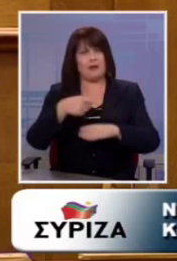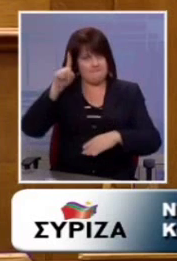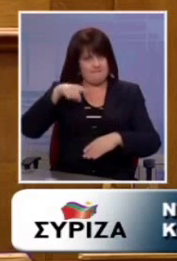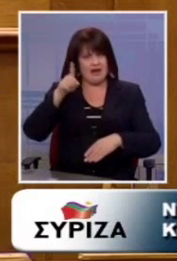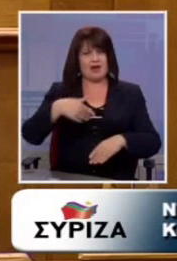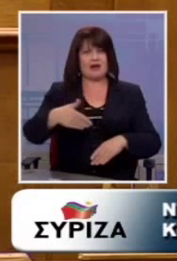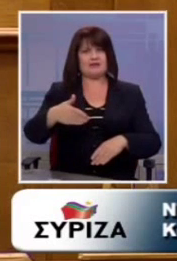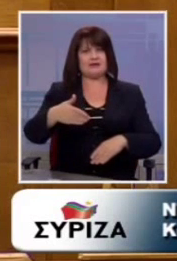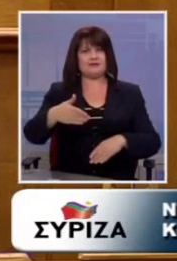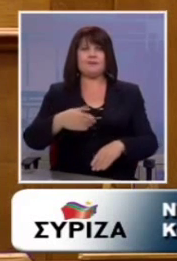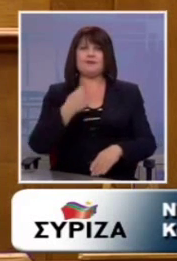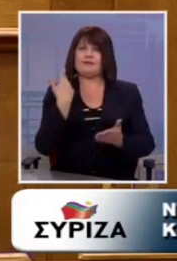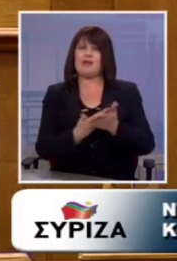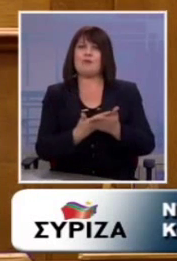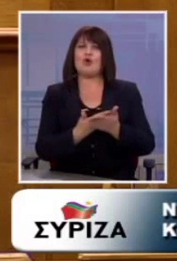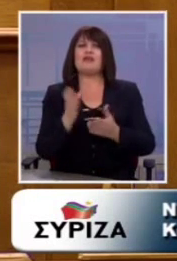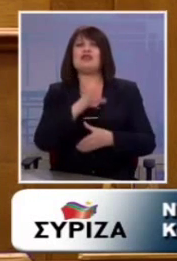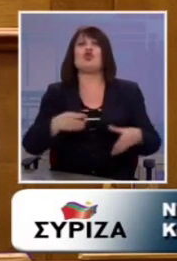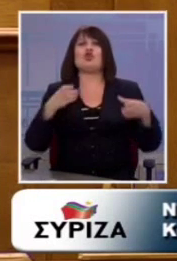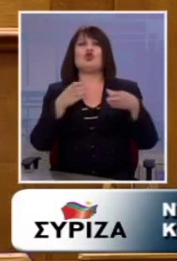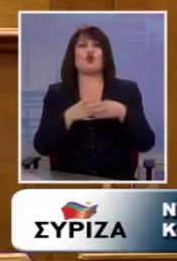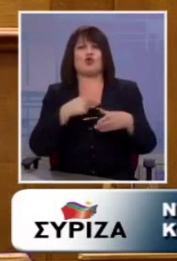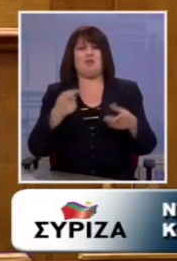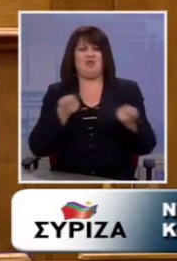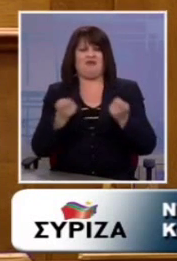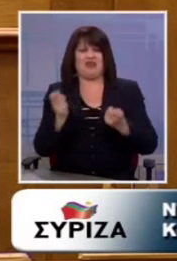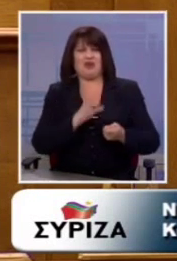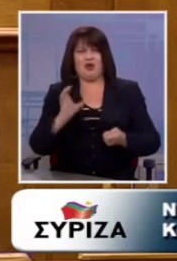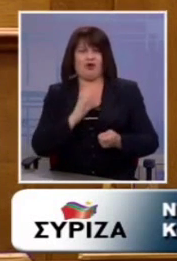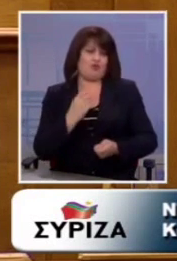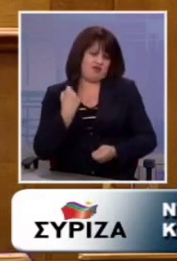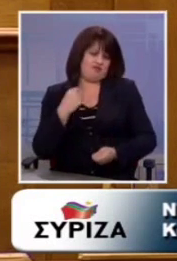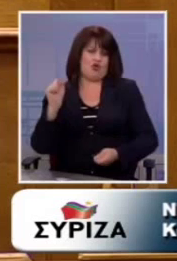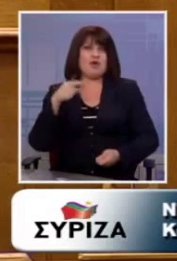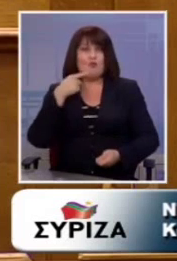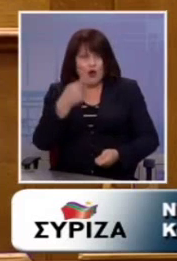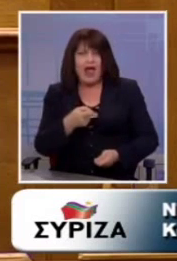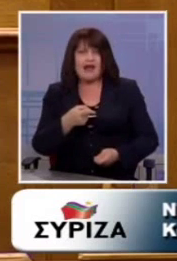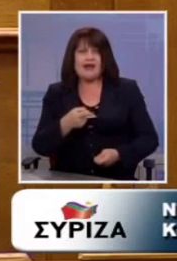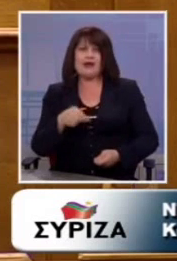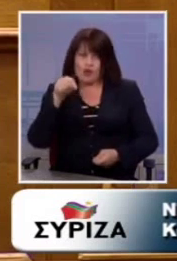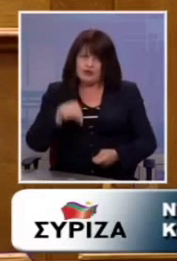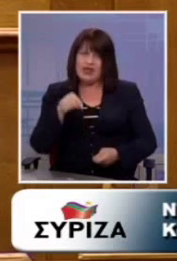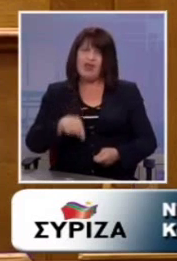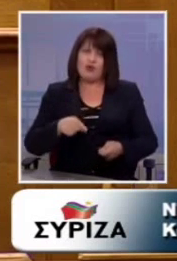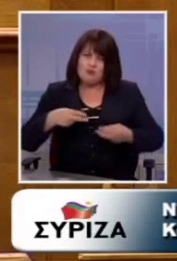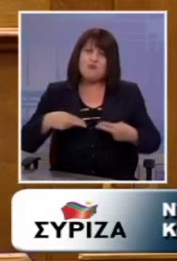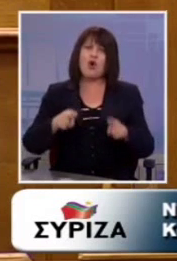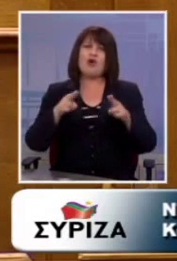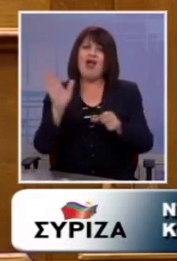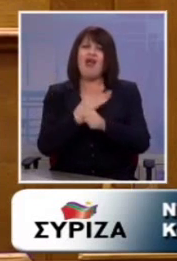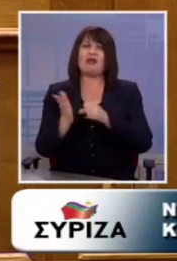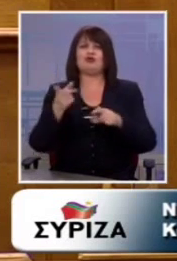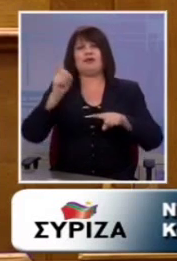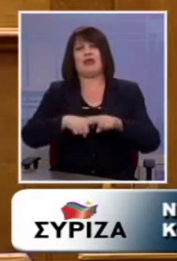μέρες και να διαψεύσει τα Eurogroup, τα διευθυντήρια και όσους άλλους υποστηρίζουν εδώ πέρα αυτήν την πορεία, την καταστροφική